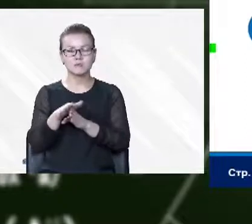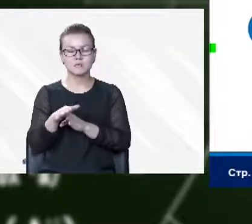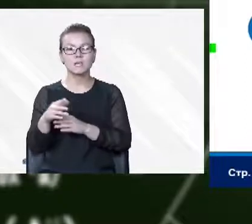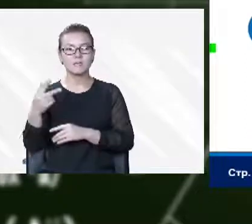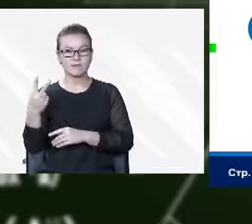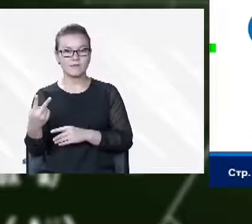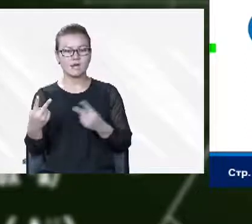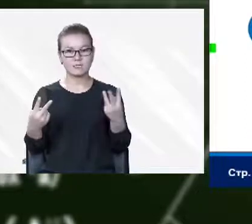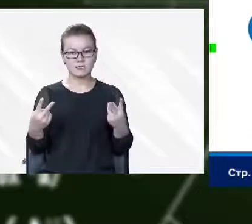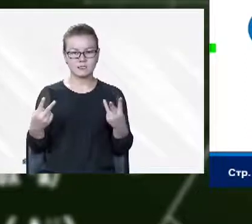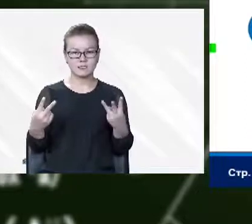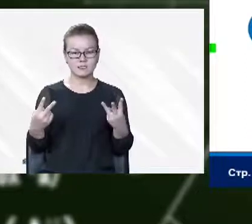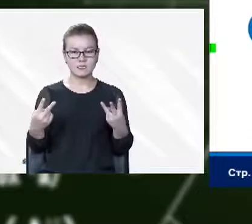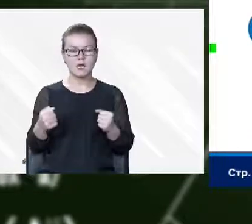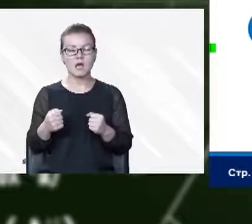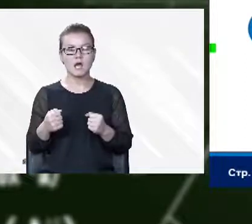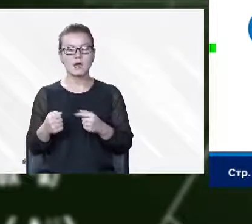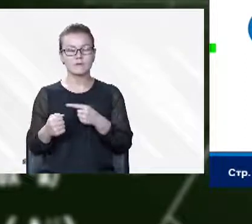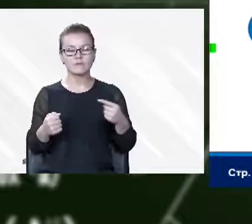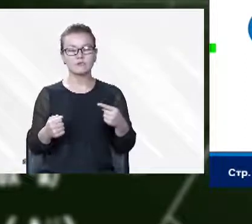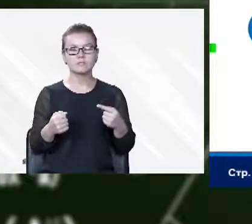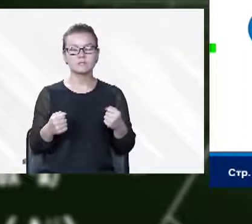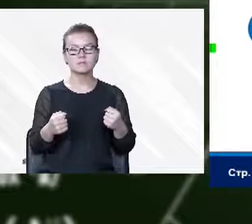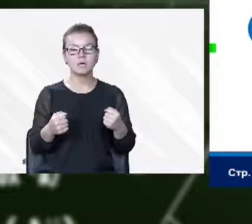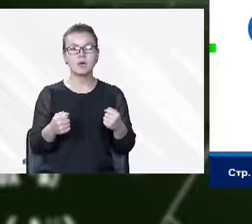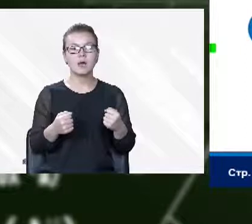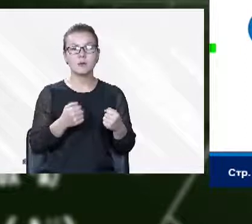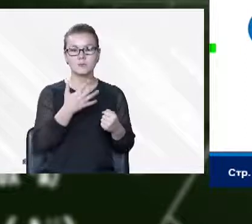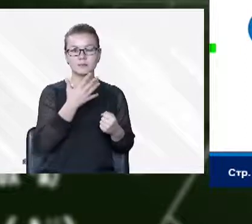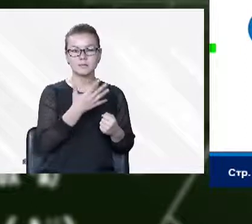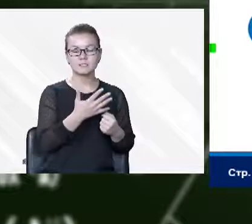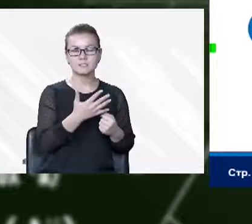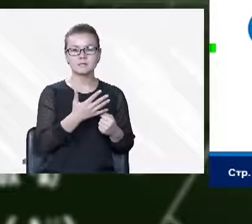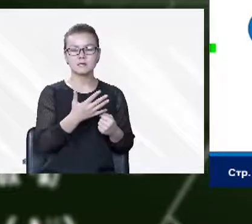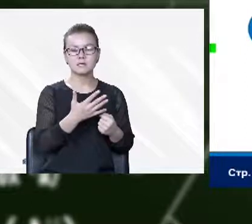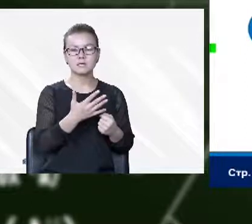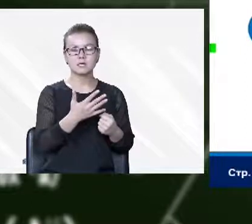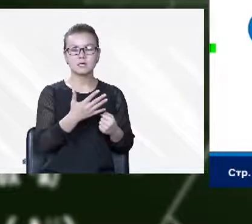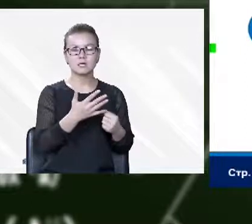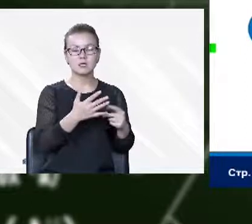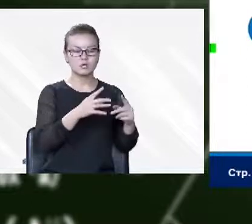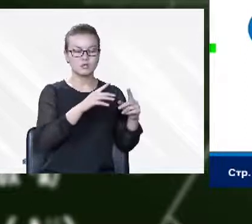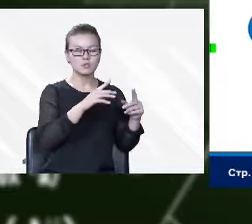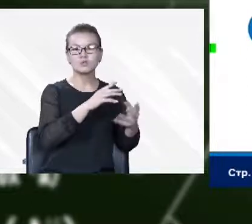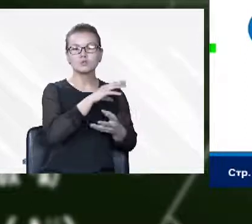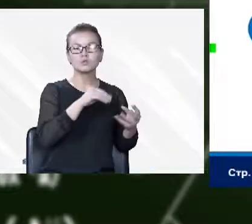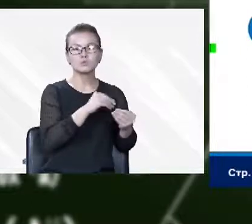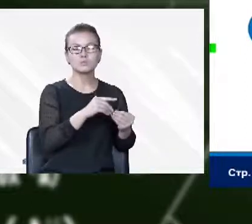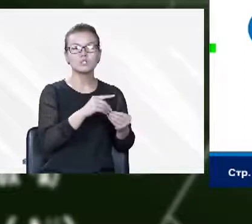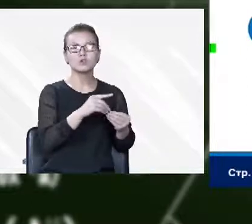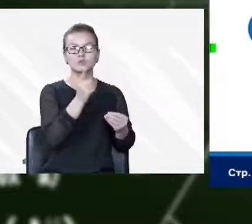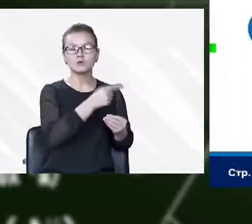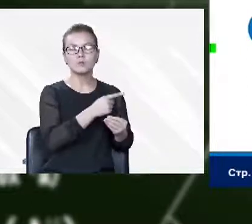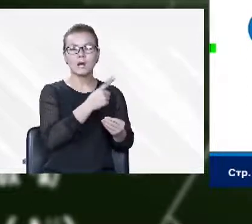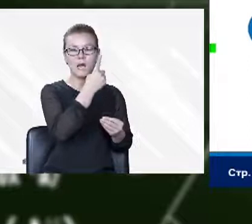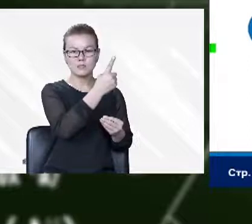3. Вычтем из их суммы, равной 5, сумму дробных чисел